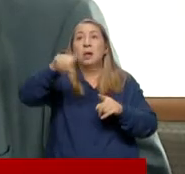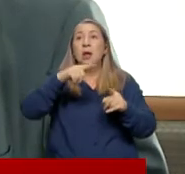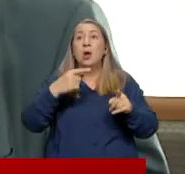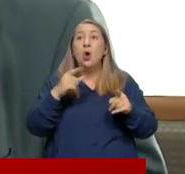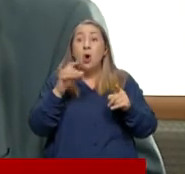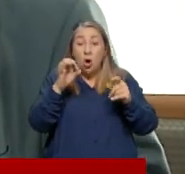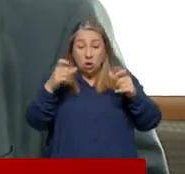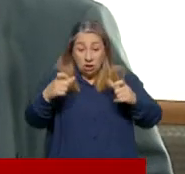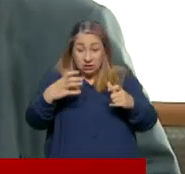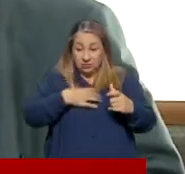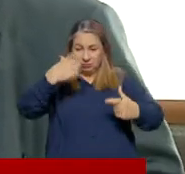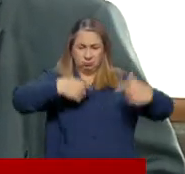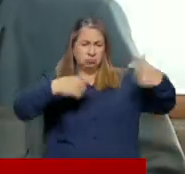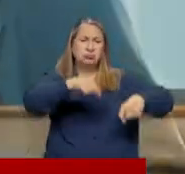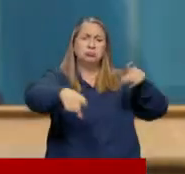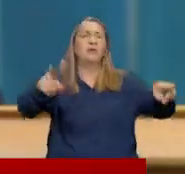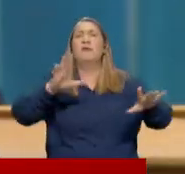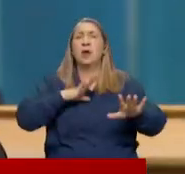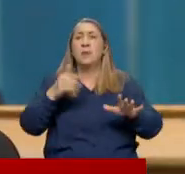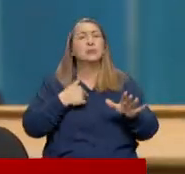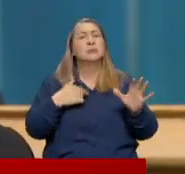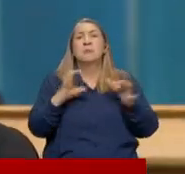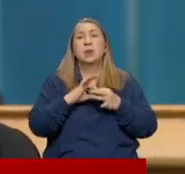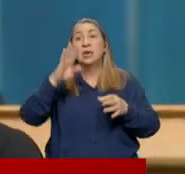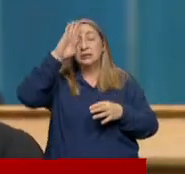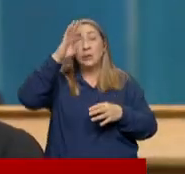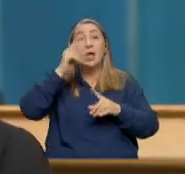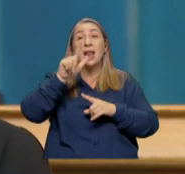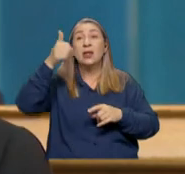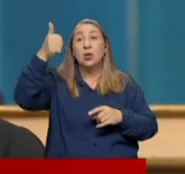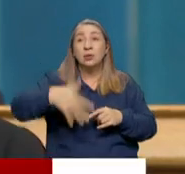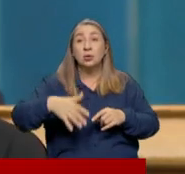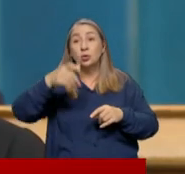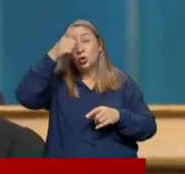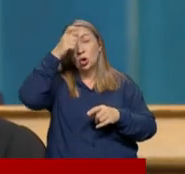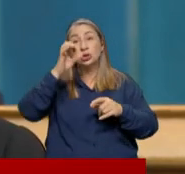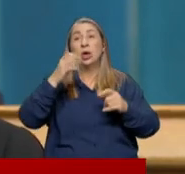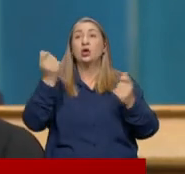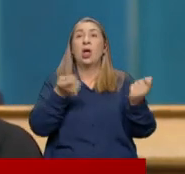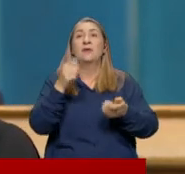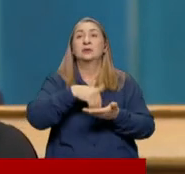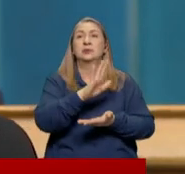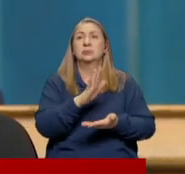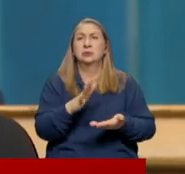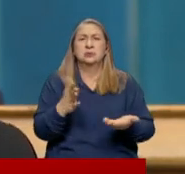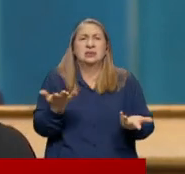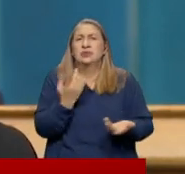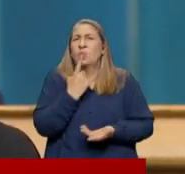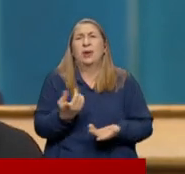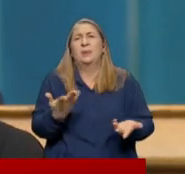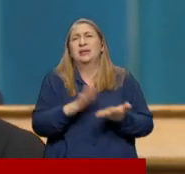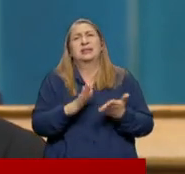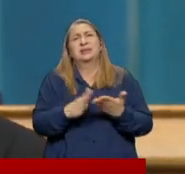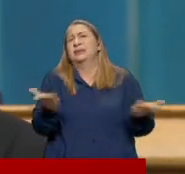yani ocağın yok şans larımızın vardır Efendim İstanbul il yönetimi türkocağı yönetimi görevden alınmış diye Ne